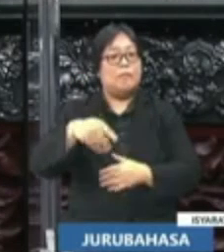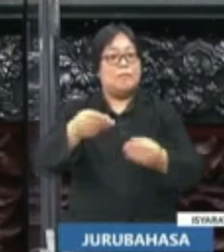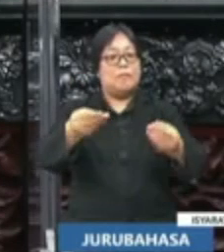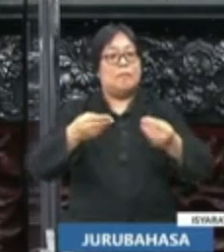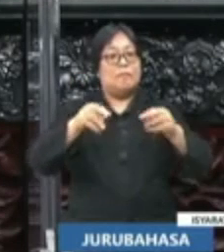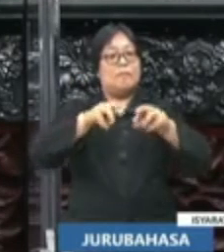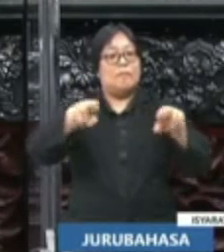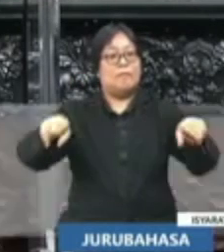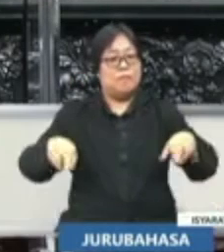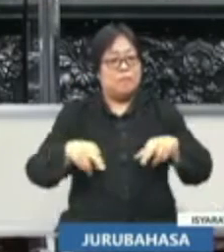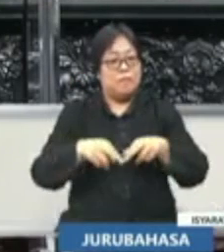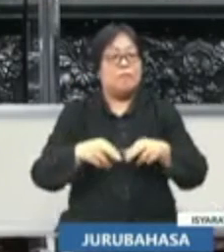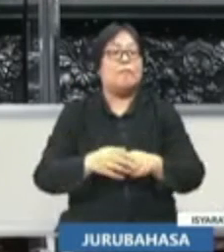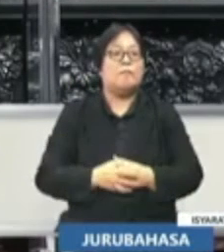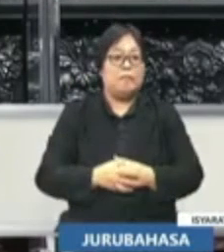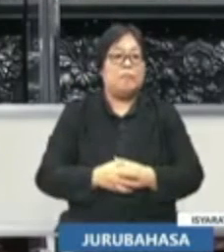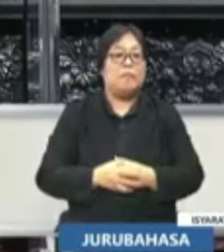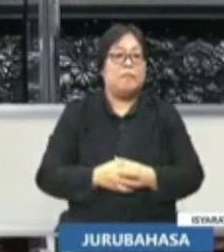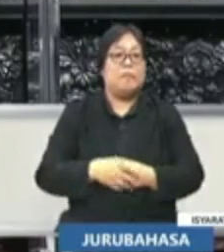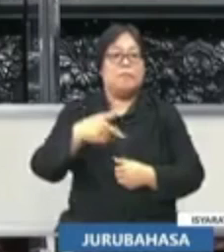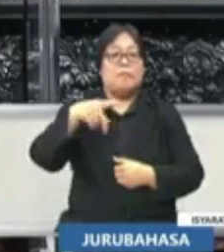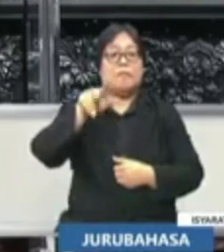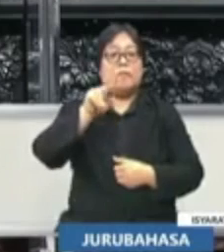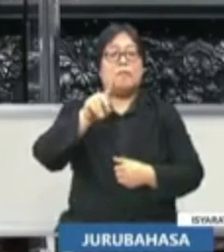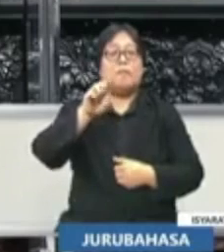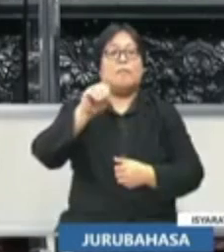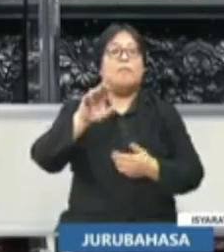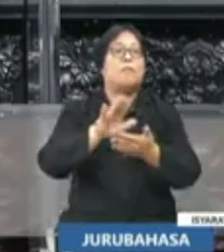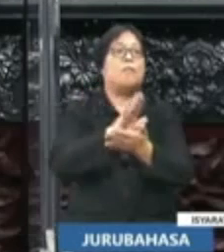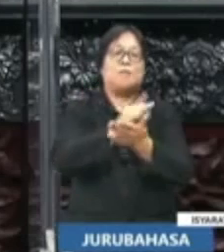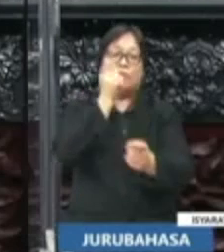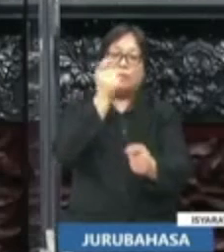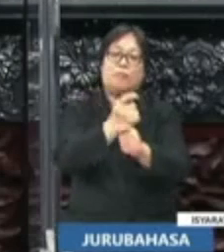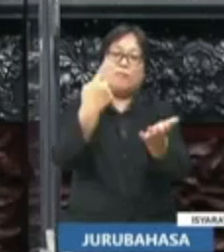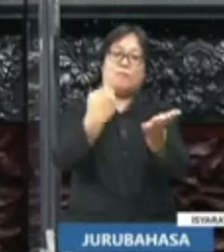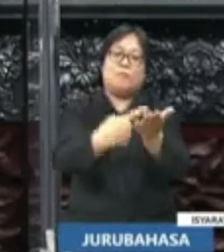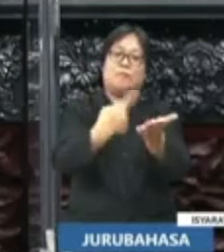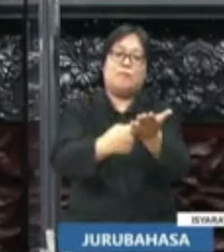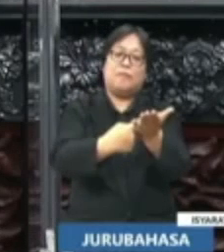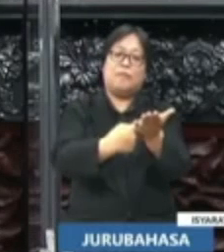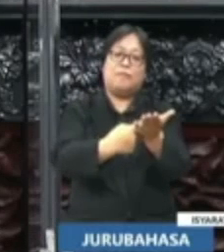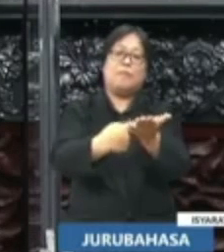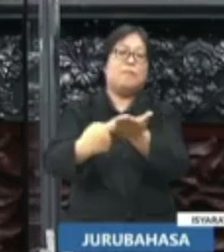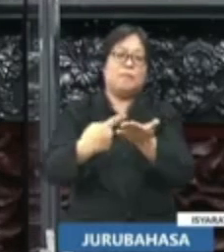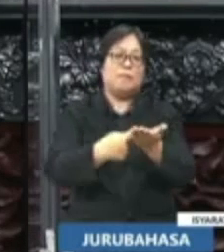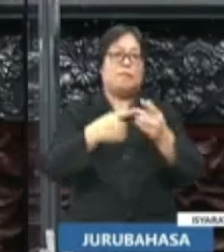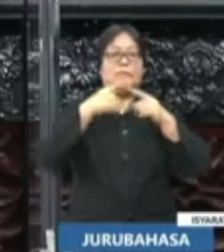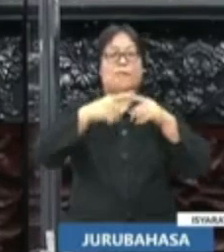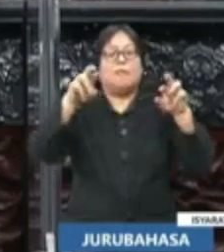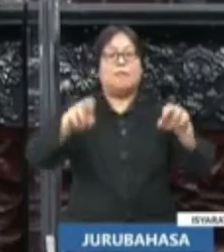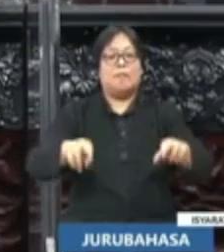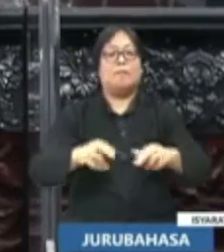ruang supaya Pandora Papers ini tetap dibincang dan dibahaskan di Dewan